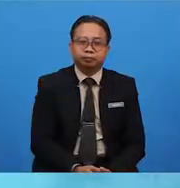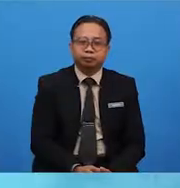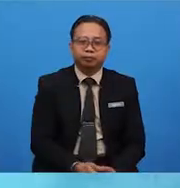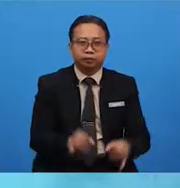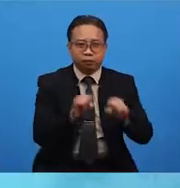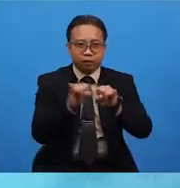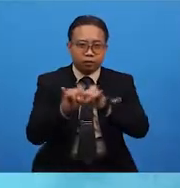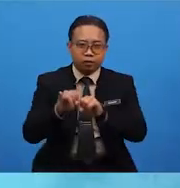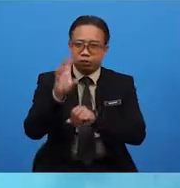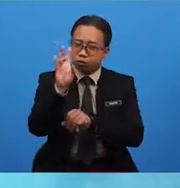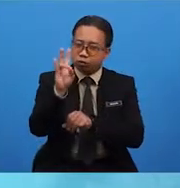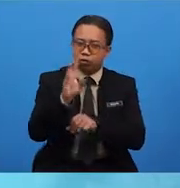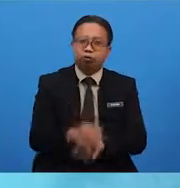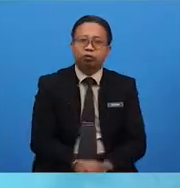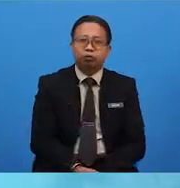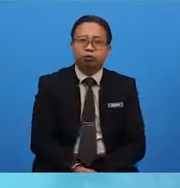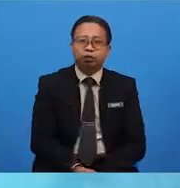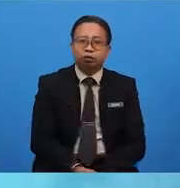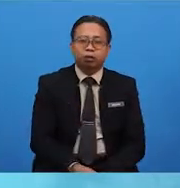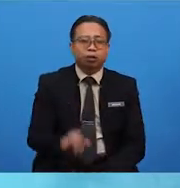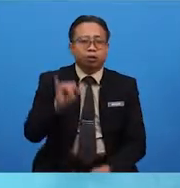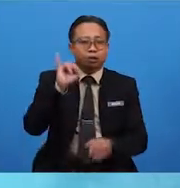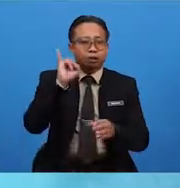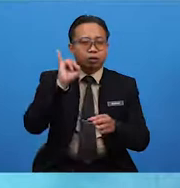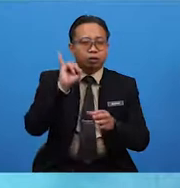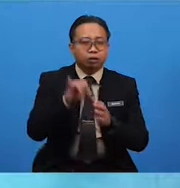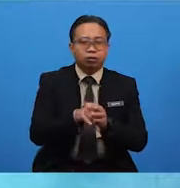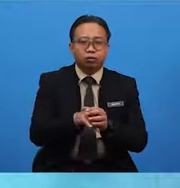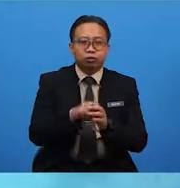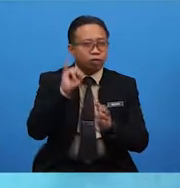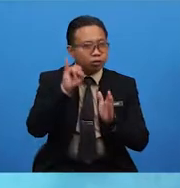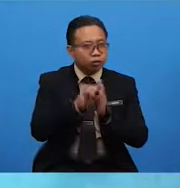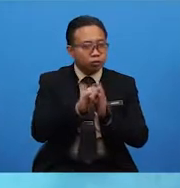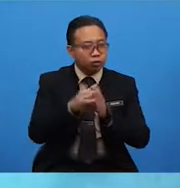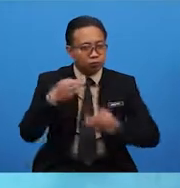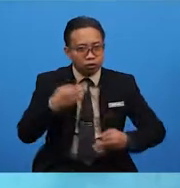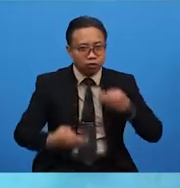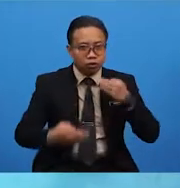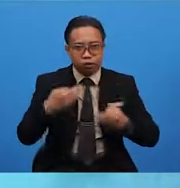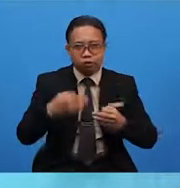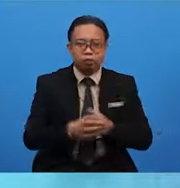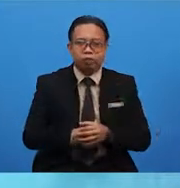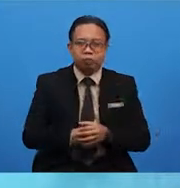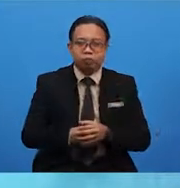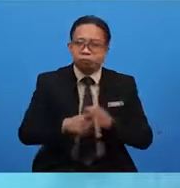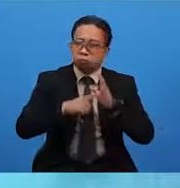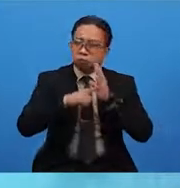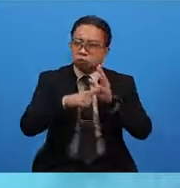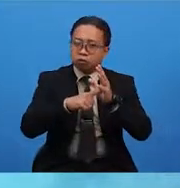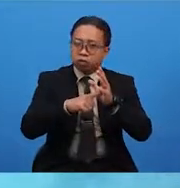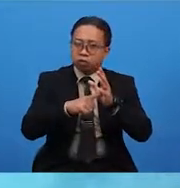Hai jenis ketujuh bule ialah ilustrasi fashion ilustrasi fashion memaparkan